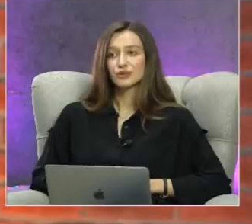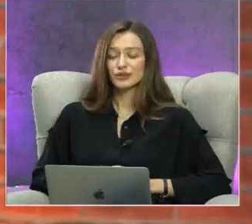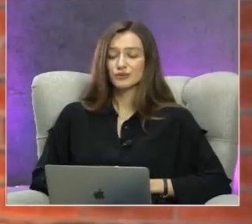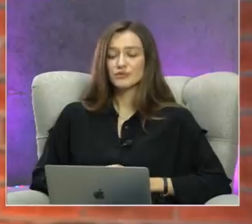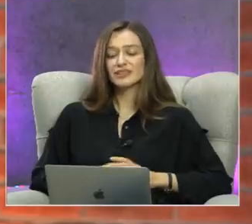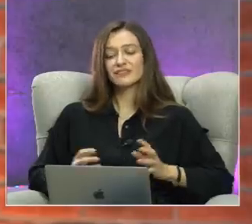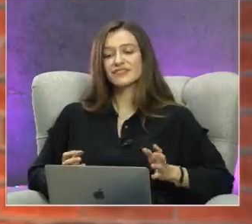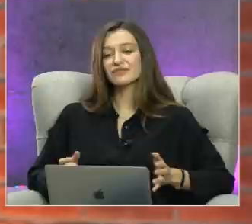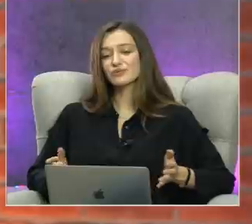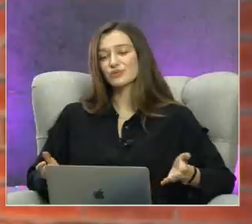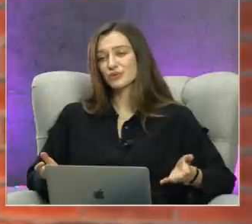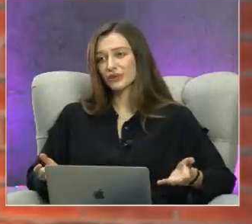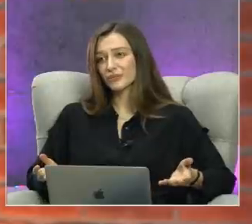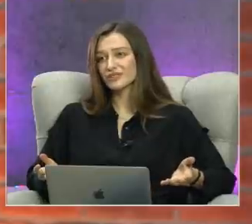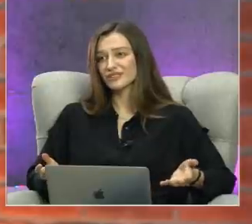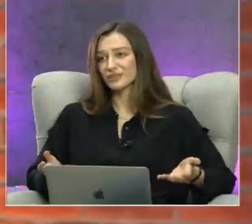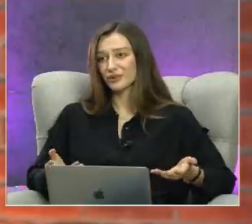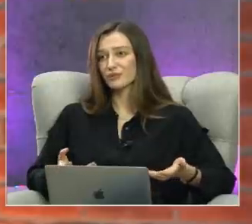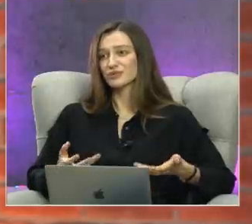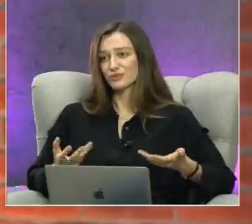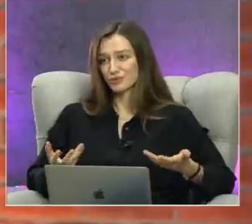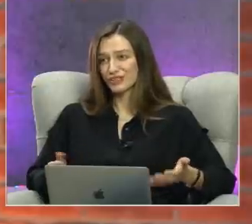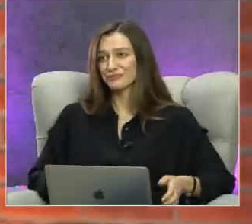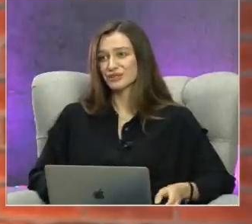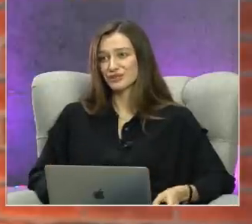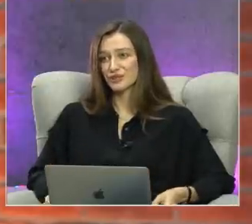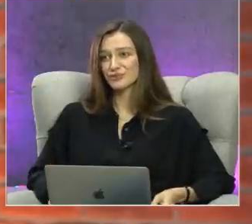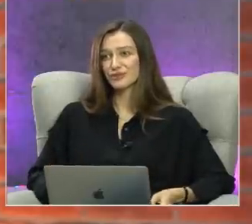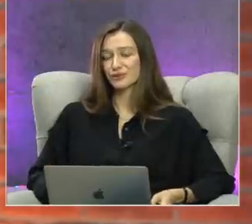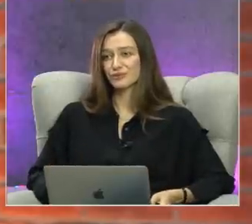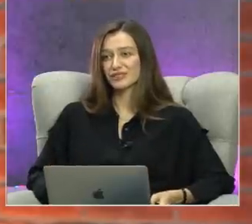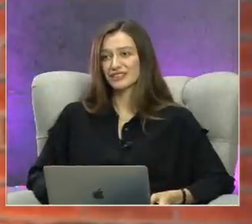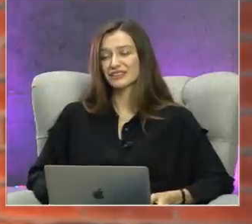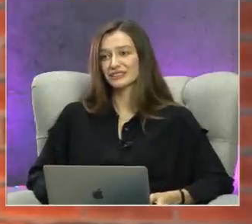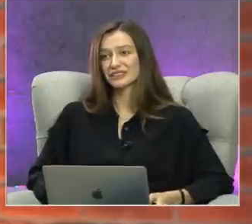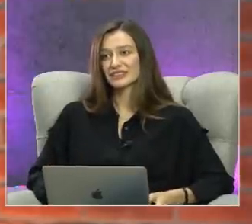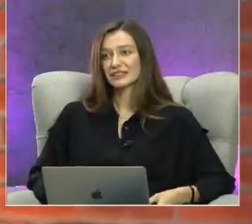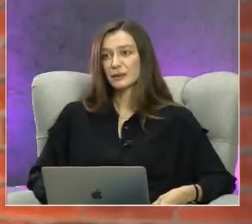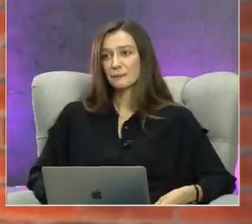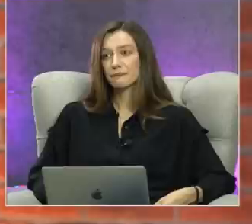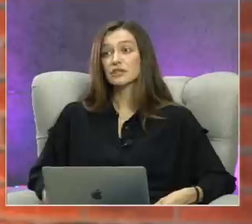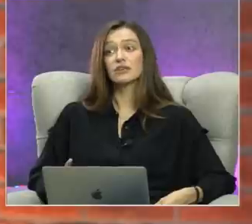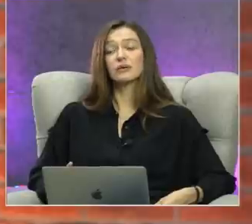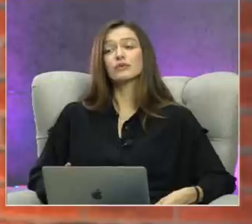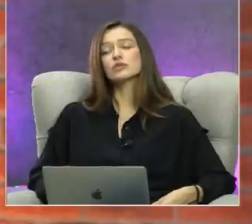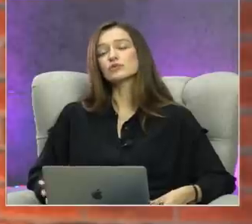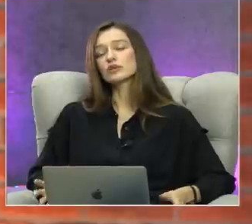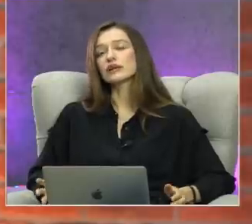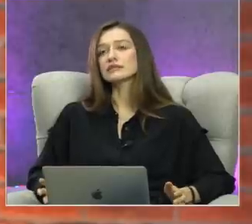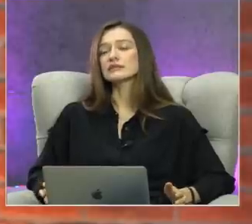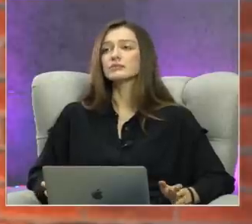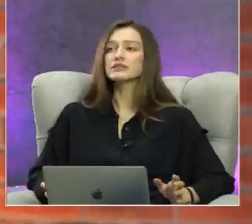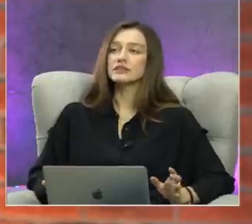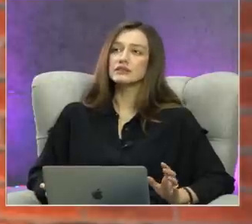bana. Güzel hocam. Zaten felsefe soru sormakla başladığına göre ve biz de düşünerek başlayacağımıza göre. Ama mesela ben bunun bir kitabı bir şey var mı onu da bilmiyorum. Hocam